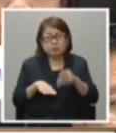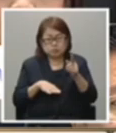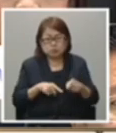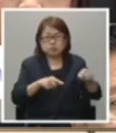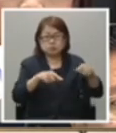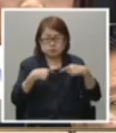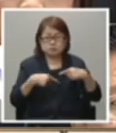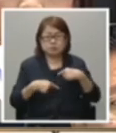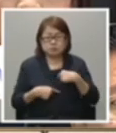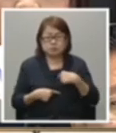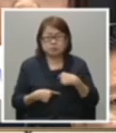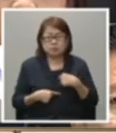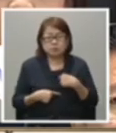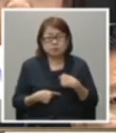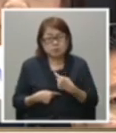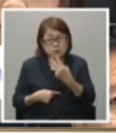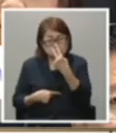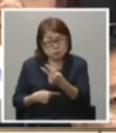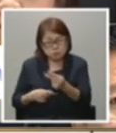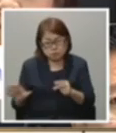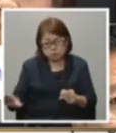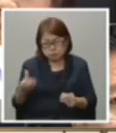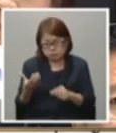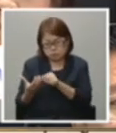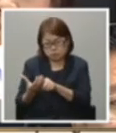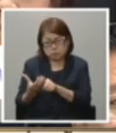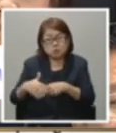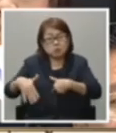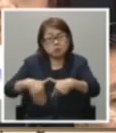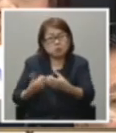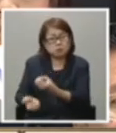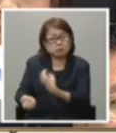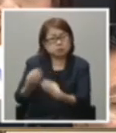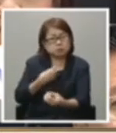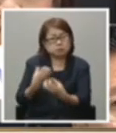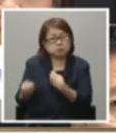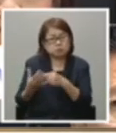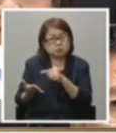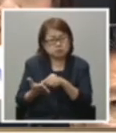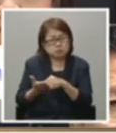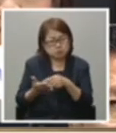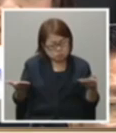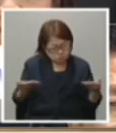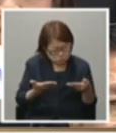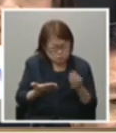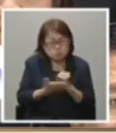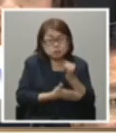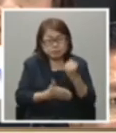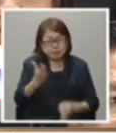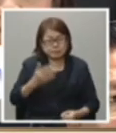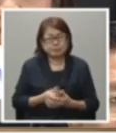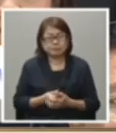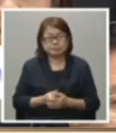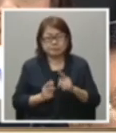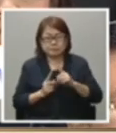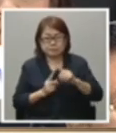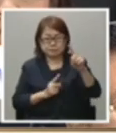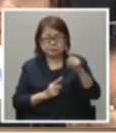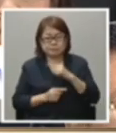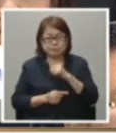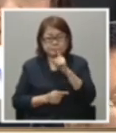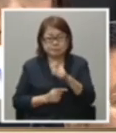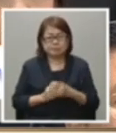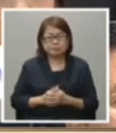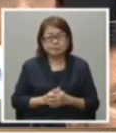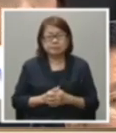ะคะแล้วจะดูว่าตรงกับความเป็นจริงหรือเปล่าคำถามแรกท่